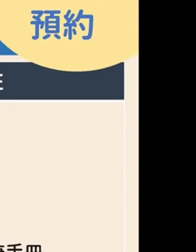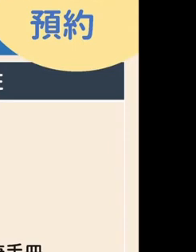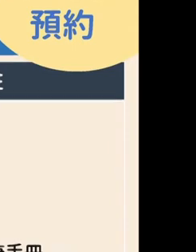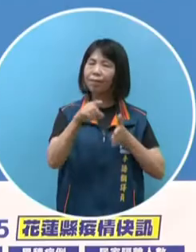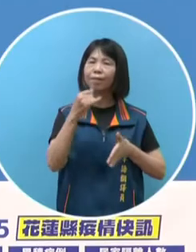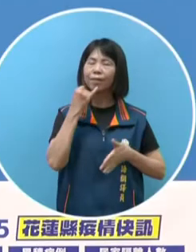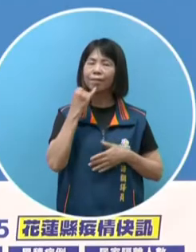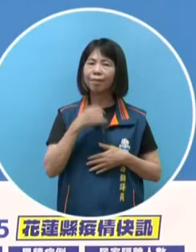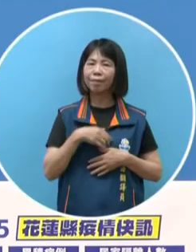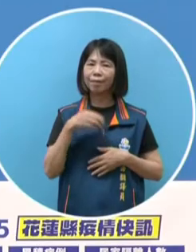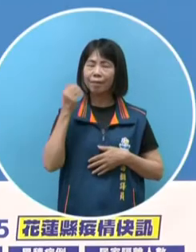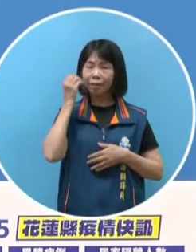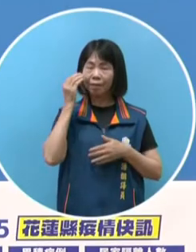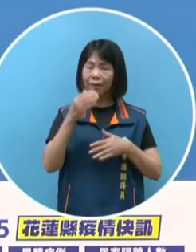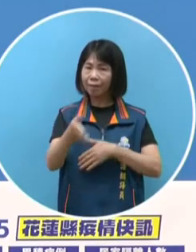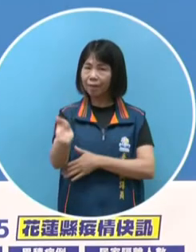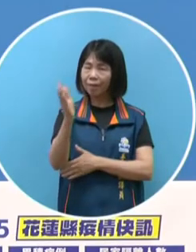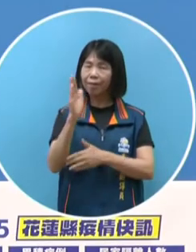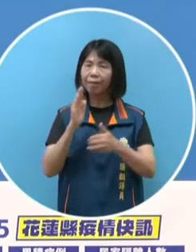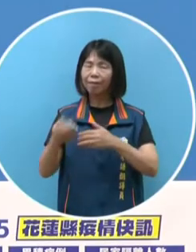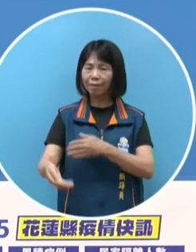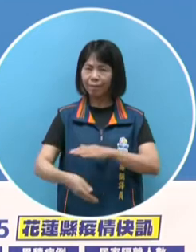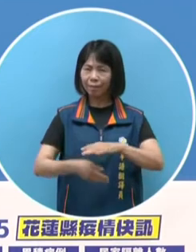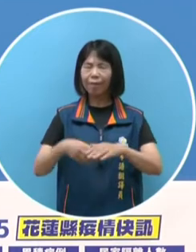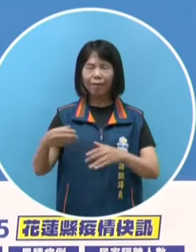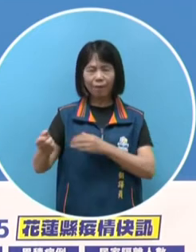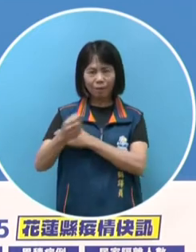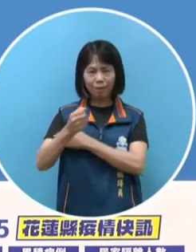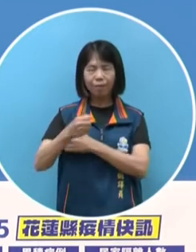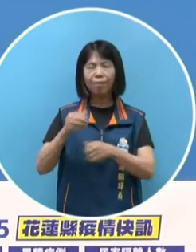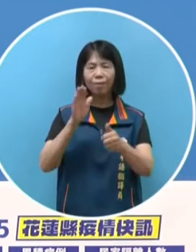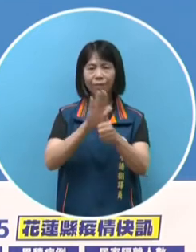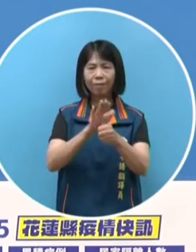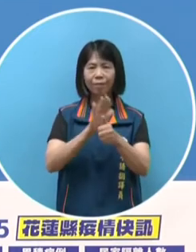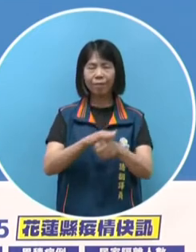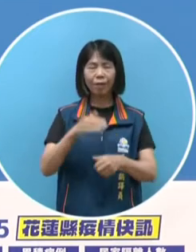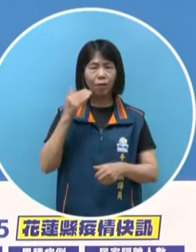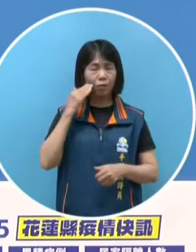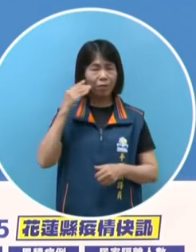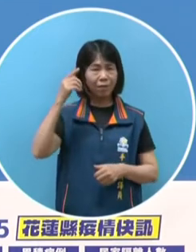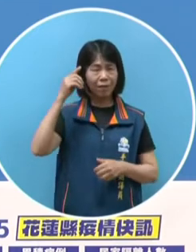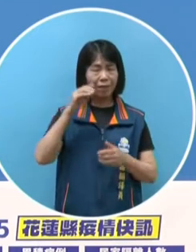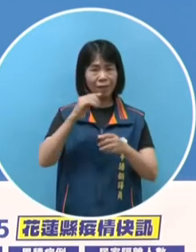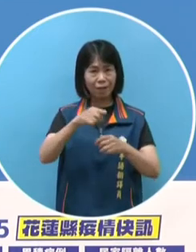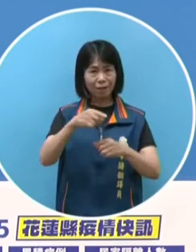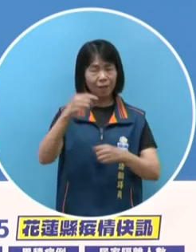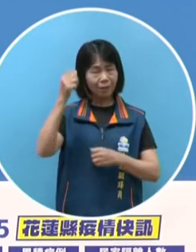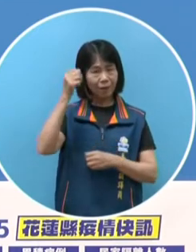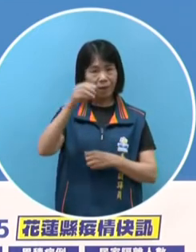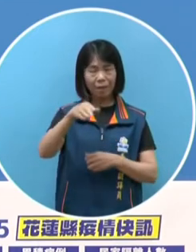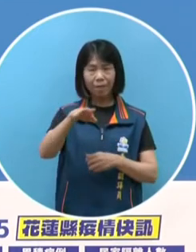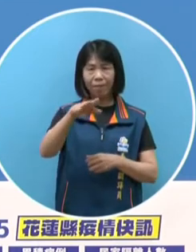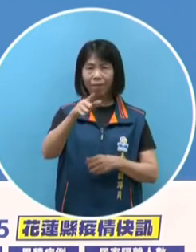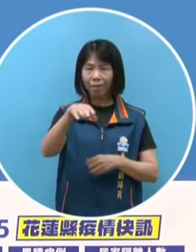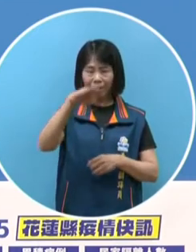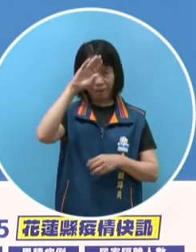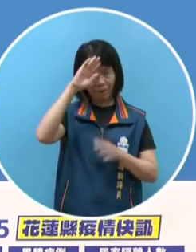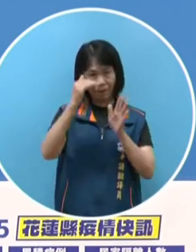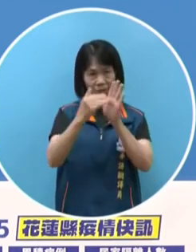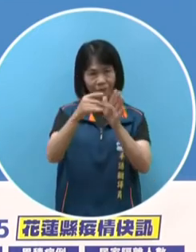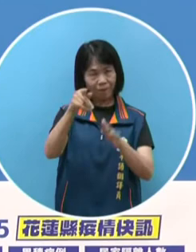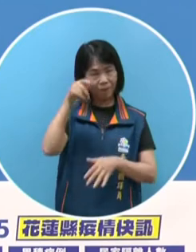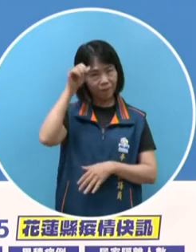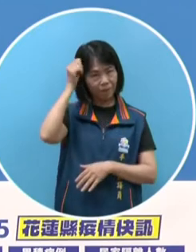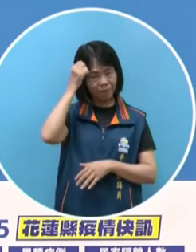打，但必须得要经过医师来评估。 若您在14天在防疫旅馆，如果有什么困难或